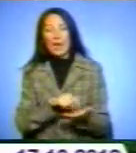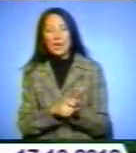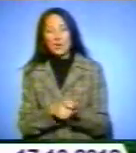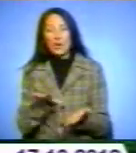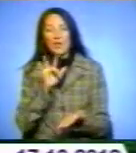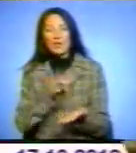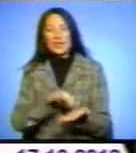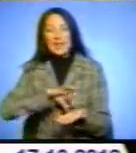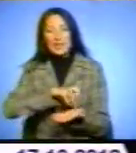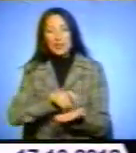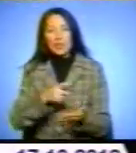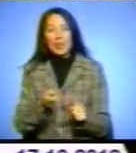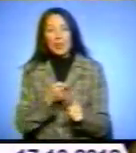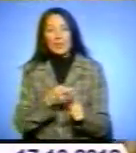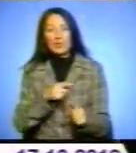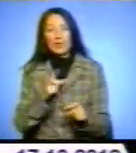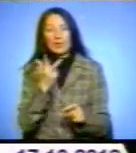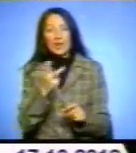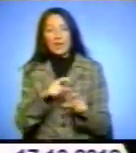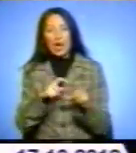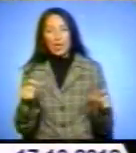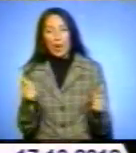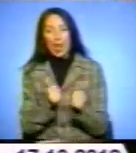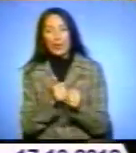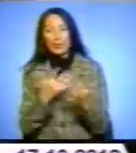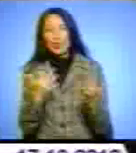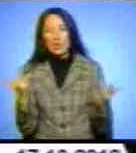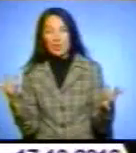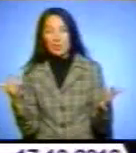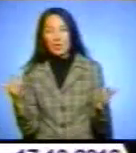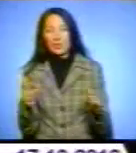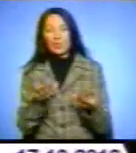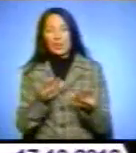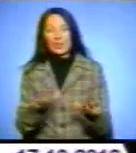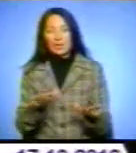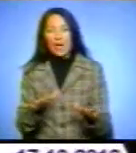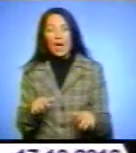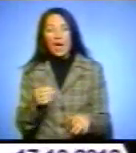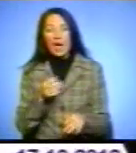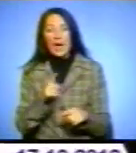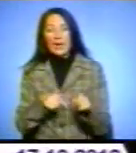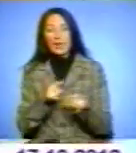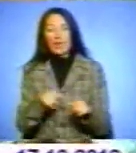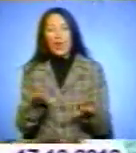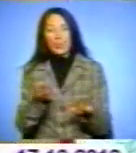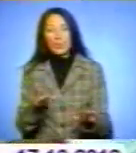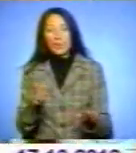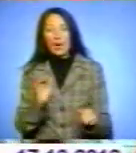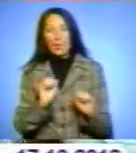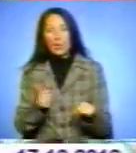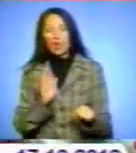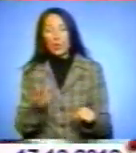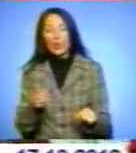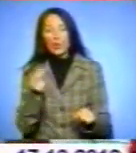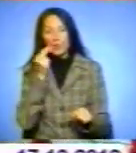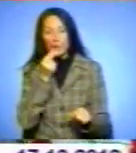під назвою «Третя школа». Поруч представлені усі масиви та улюблені місця рідного міста. Можна було скуштувати вареники